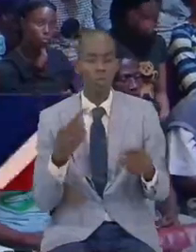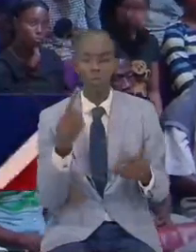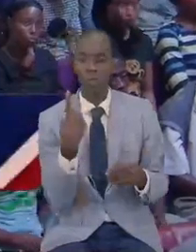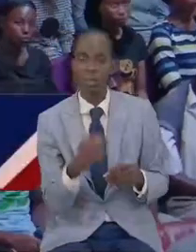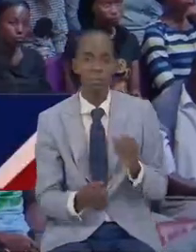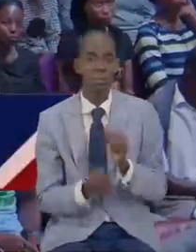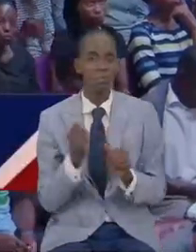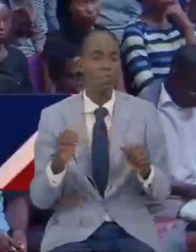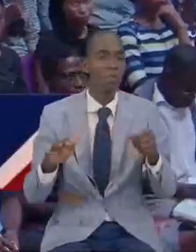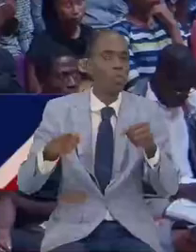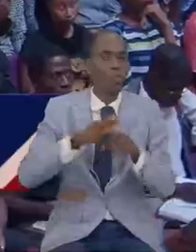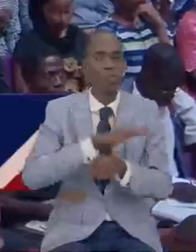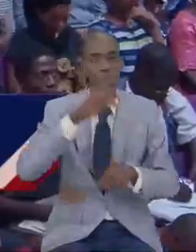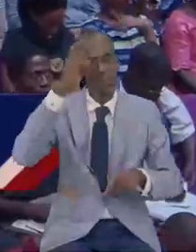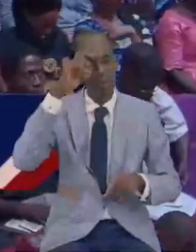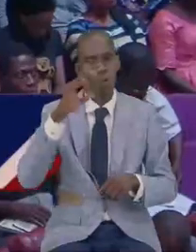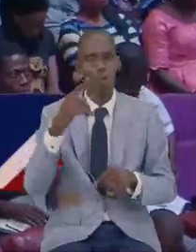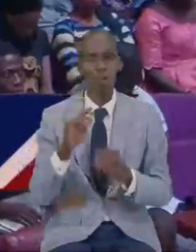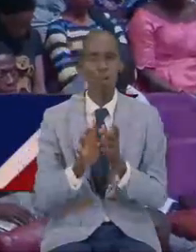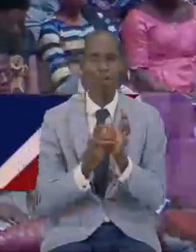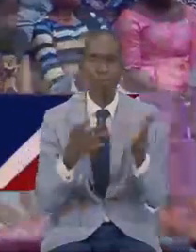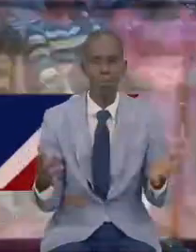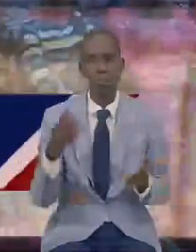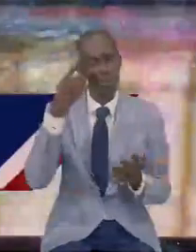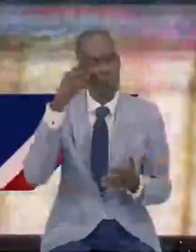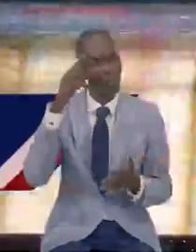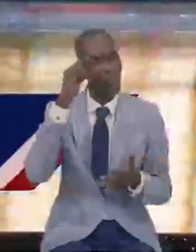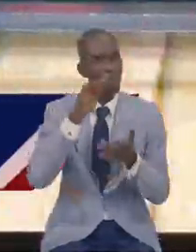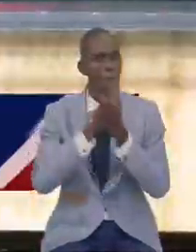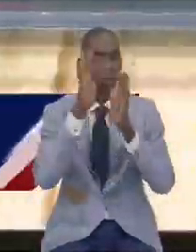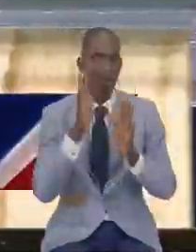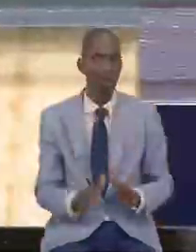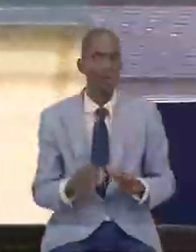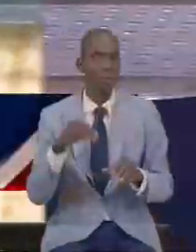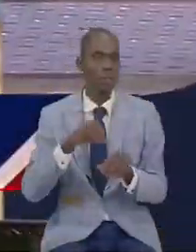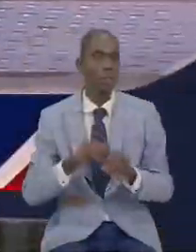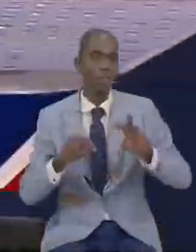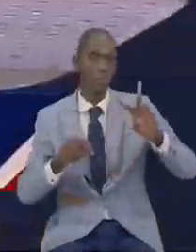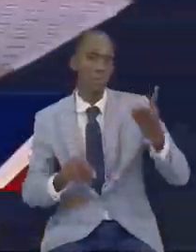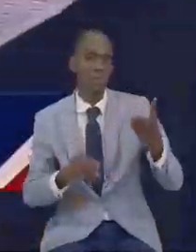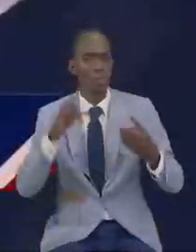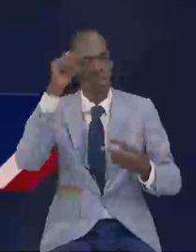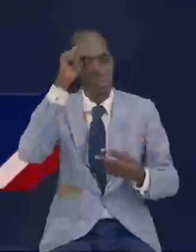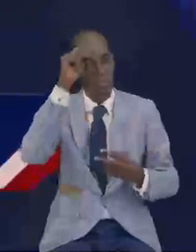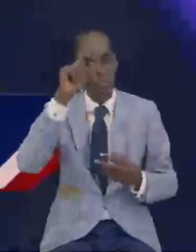Première partie, la pleine sagesse des Écritures pour les croyants. On va à